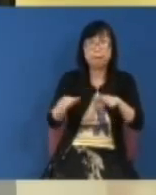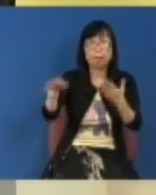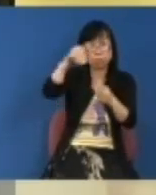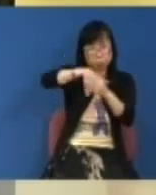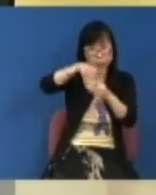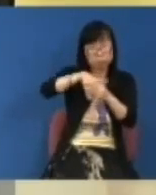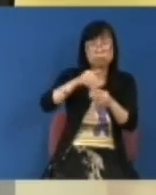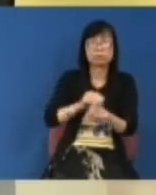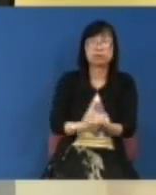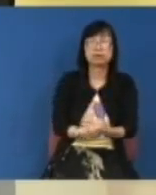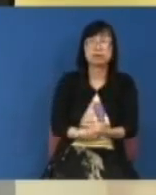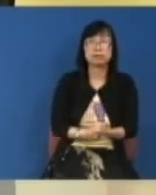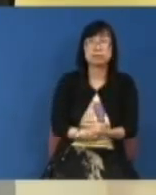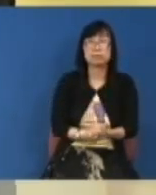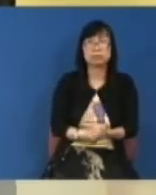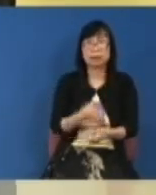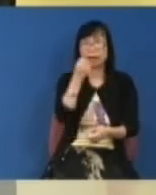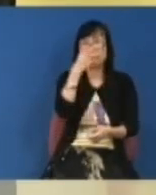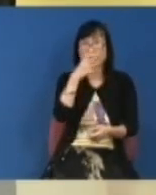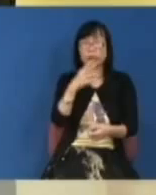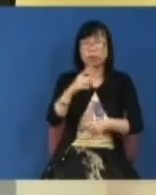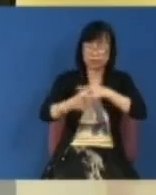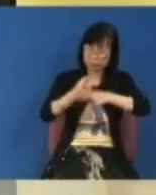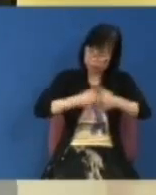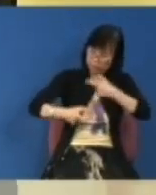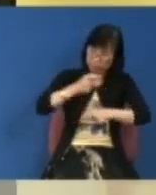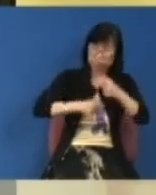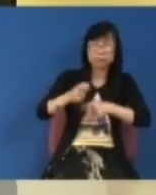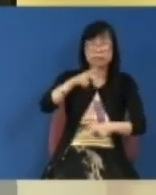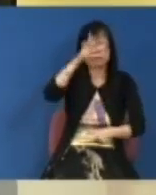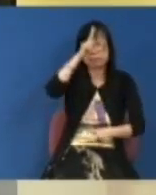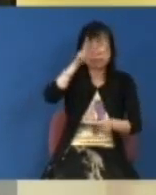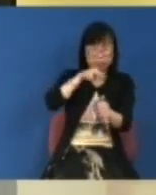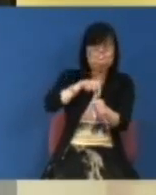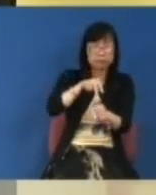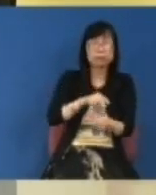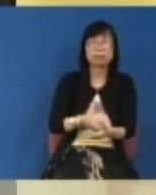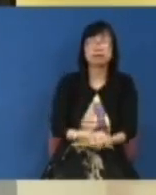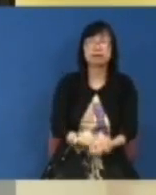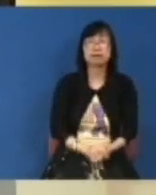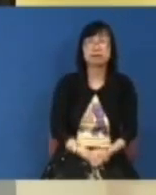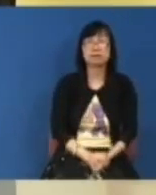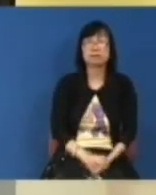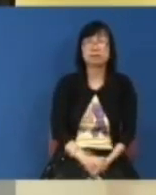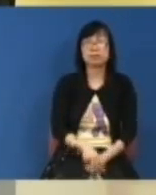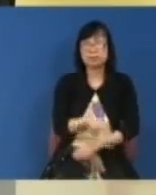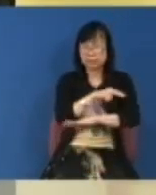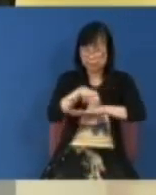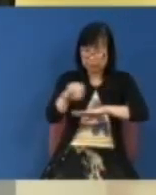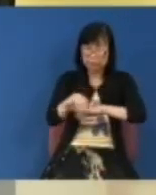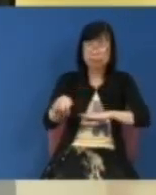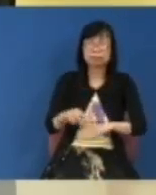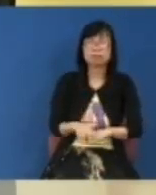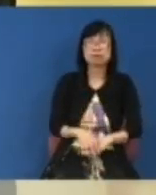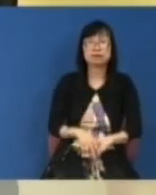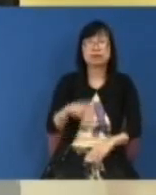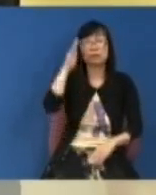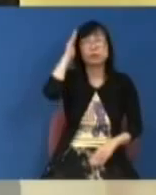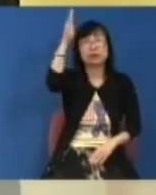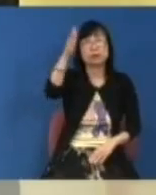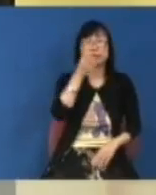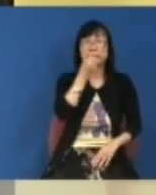到在香港的社會經濟的政策，就是說他們對於未來的香港有